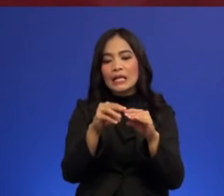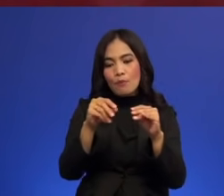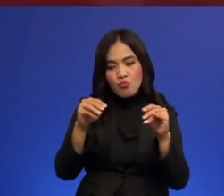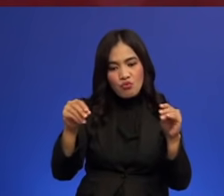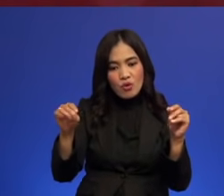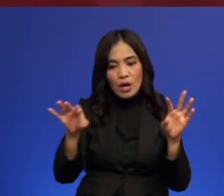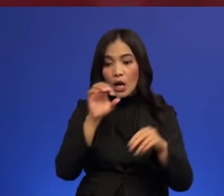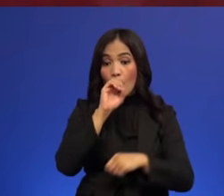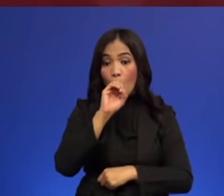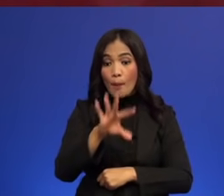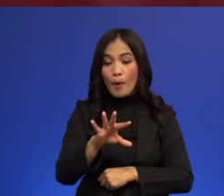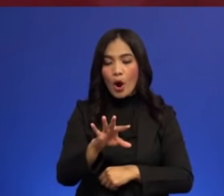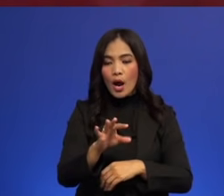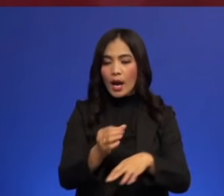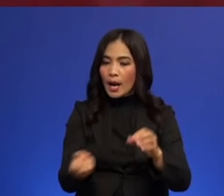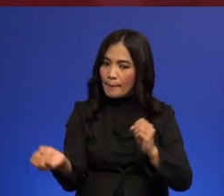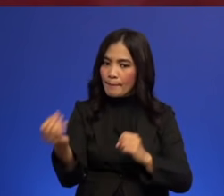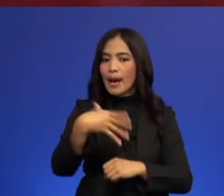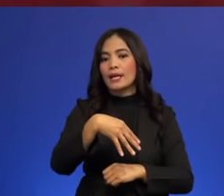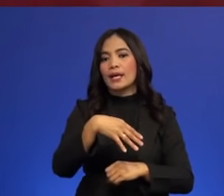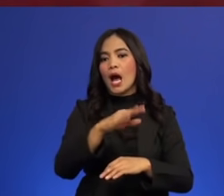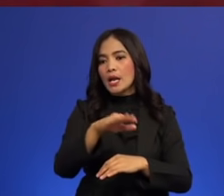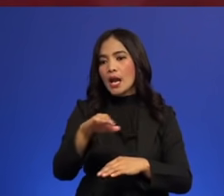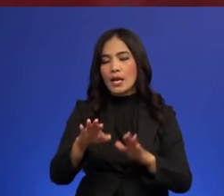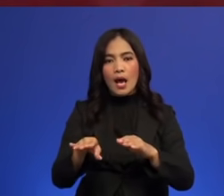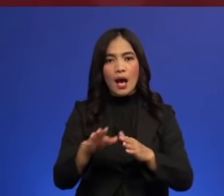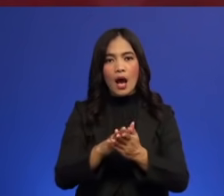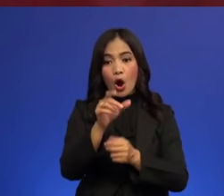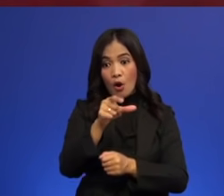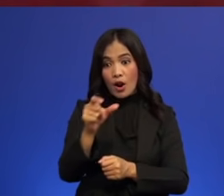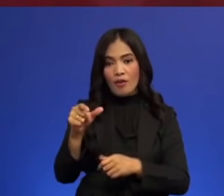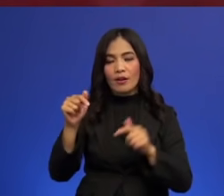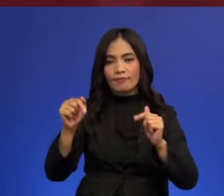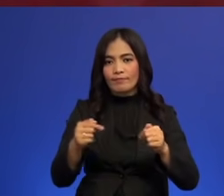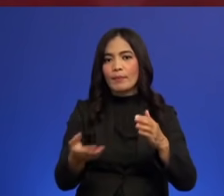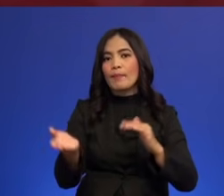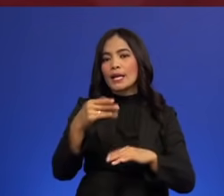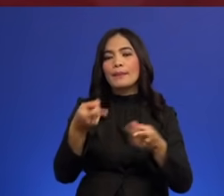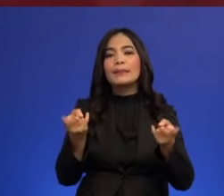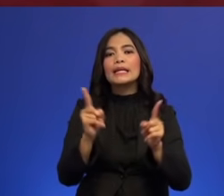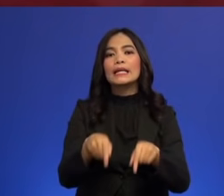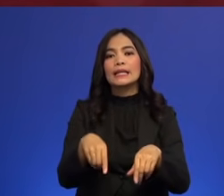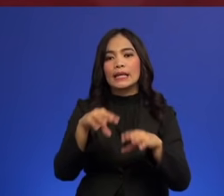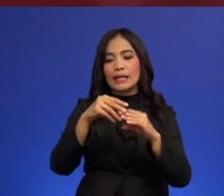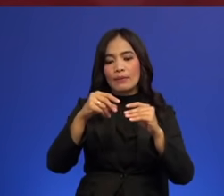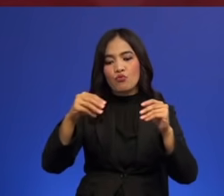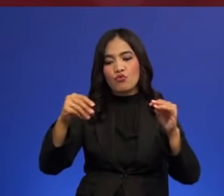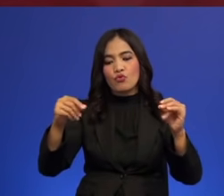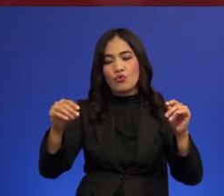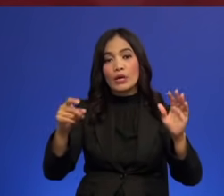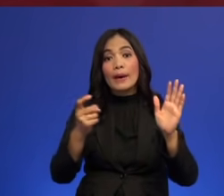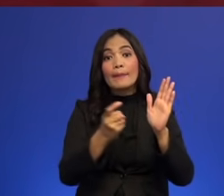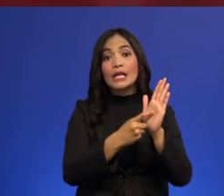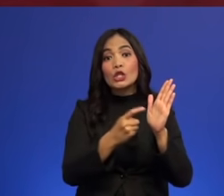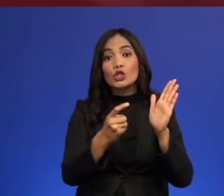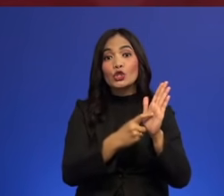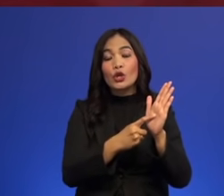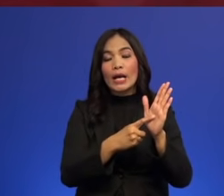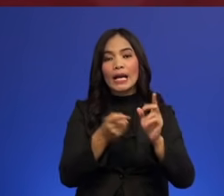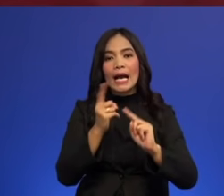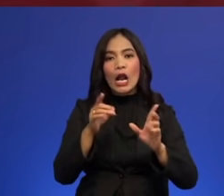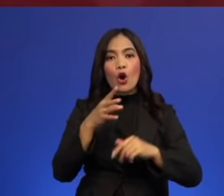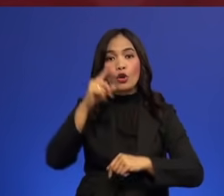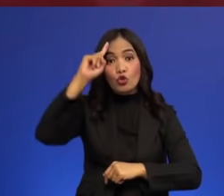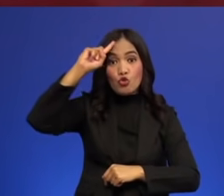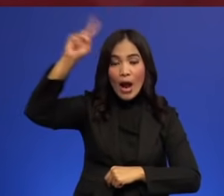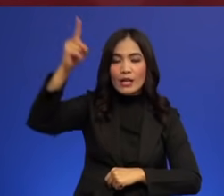dan berkata, kembalilah hai anak-anak manusia. Ini menunjukkan otoritas